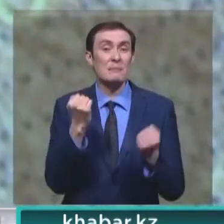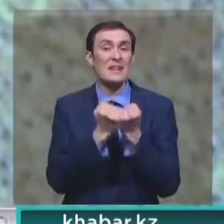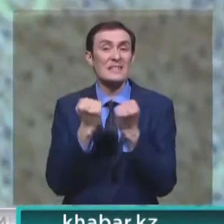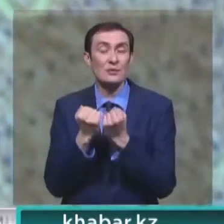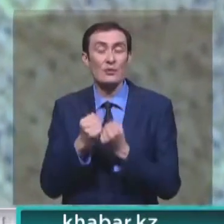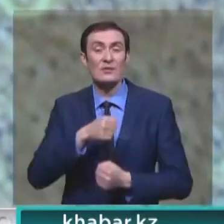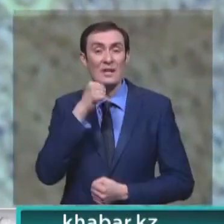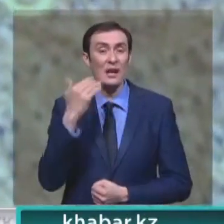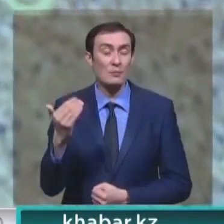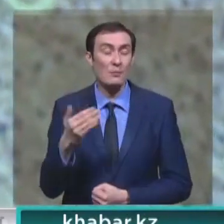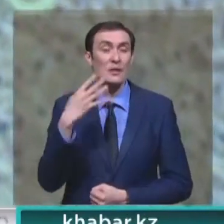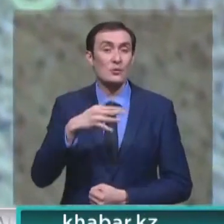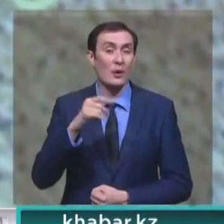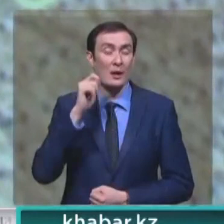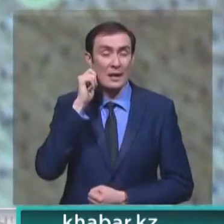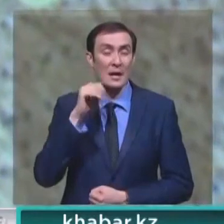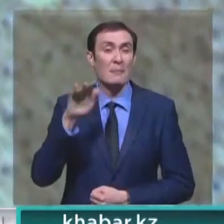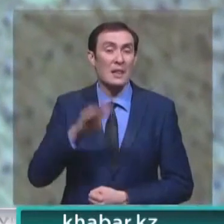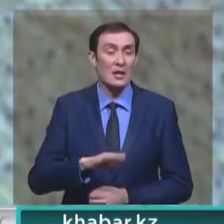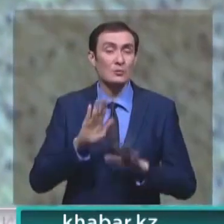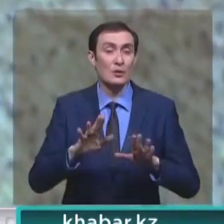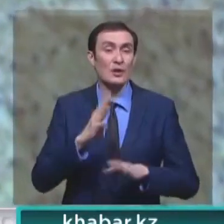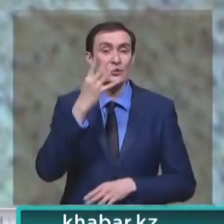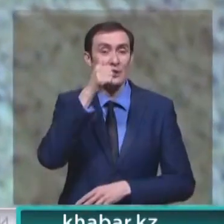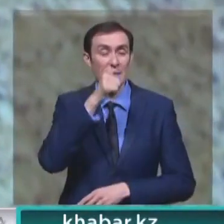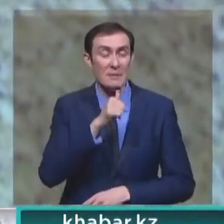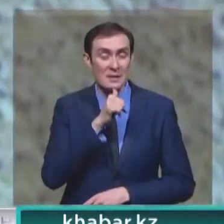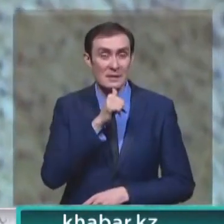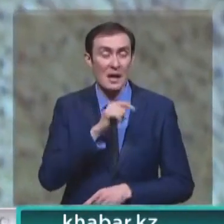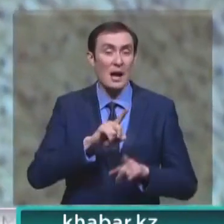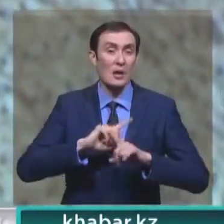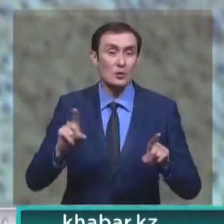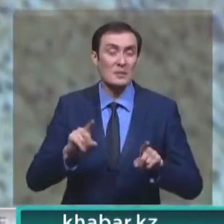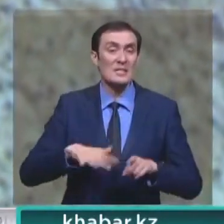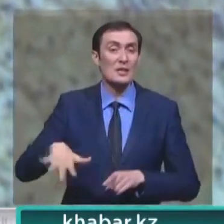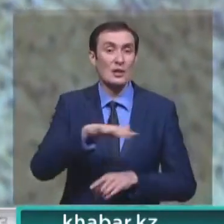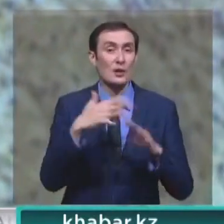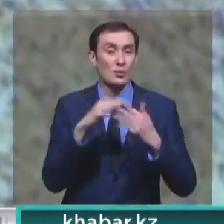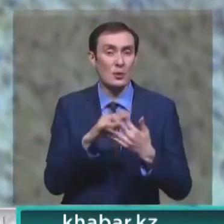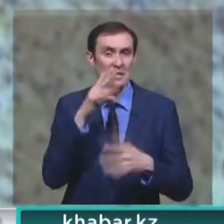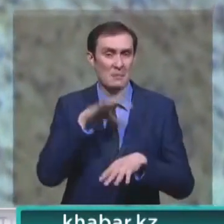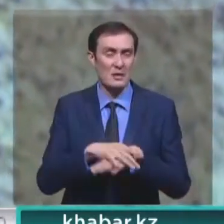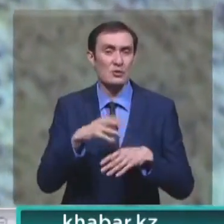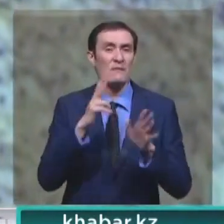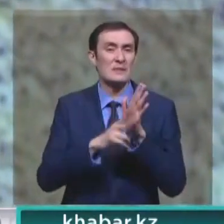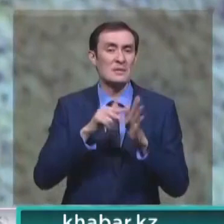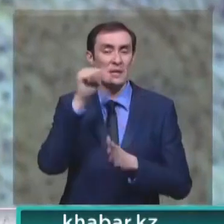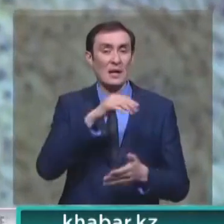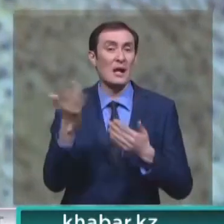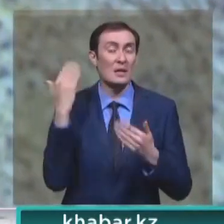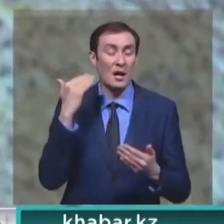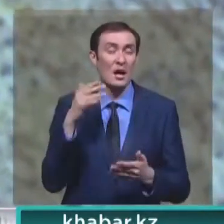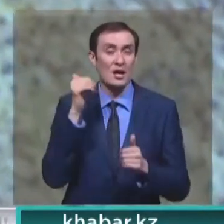старшим из них по 40 лет младшим всего четыре месяца особенность местности старожила заметили еще в 80-х годах